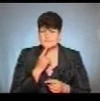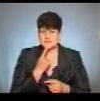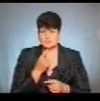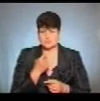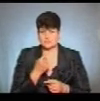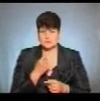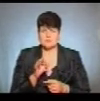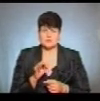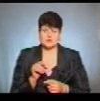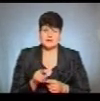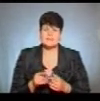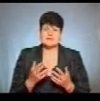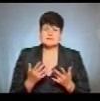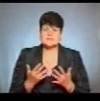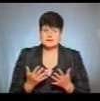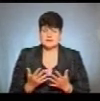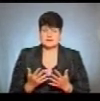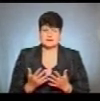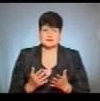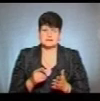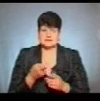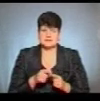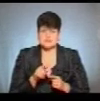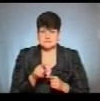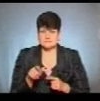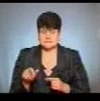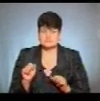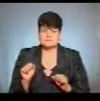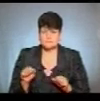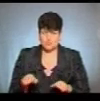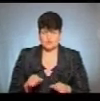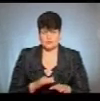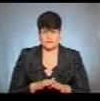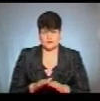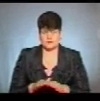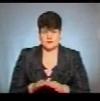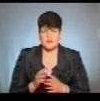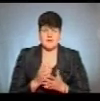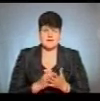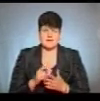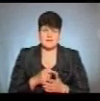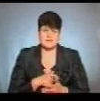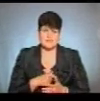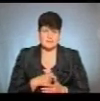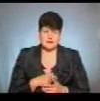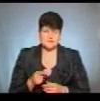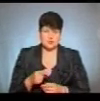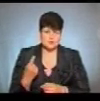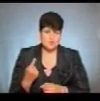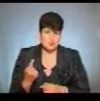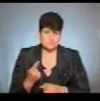казати про те, наскільки зі зазначені кандидати зможуть їх виконати. Кандидати, які йдуть по Тернопільській області,